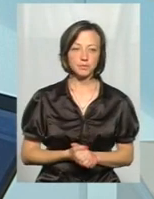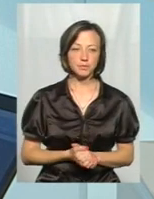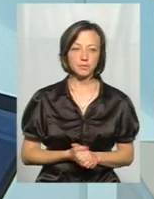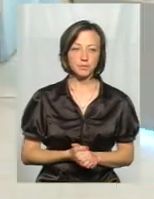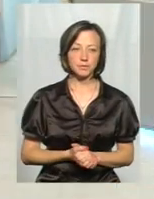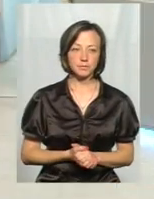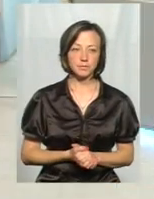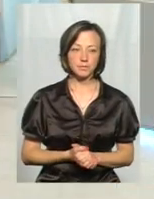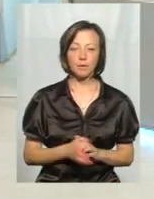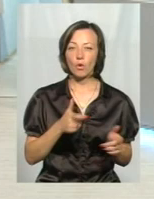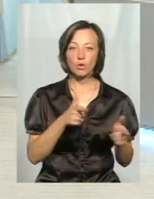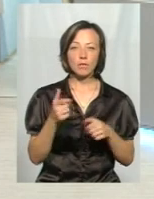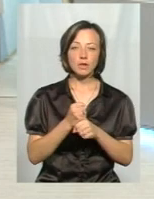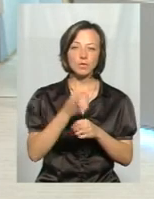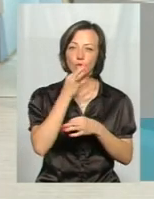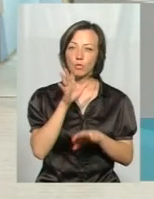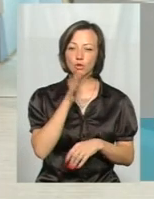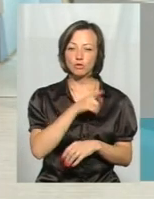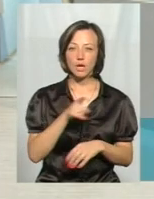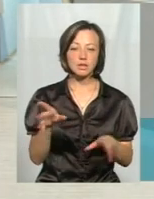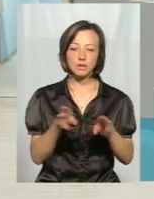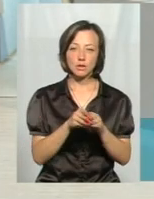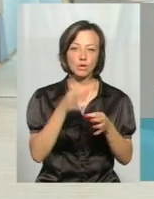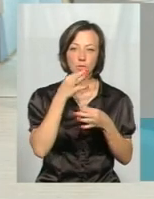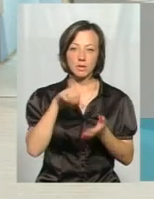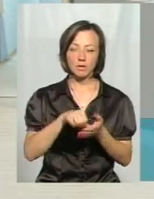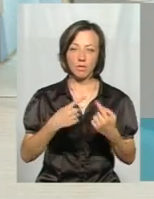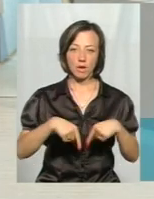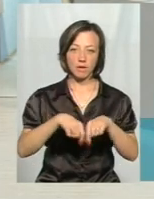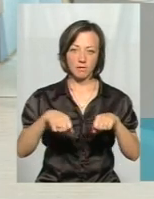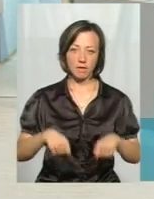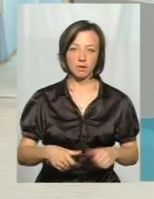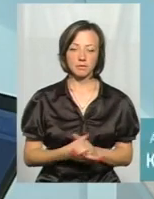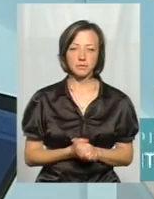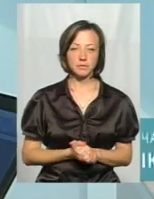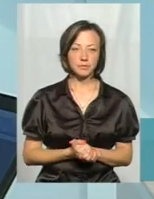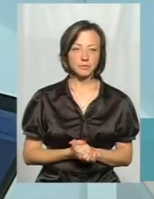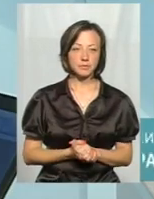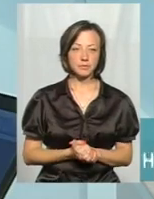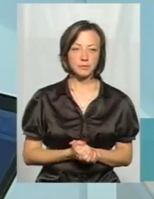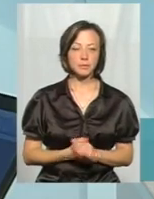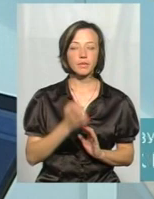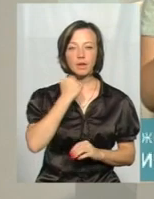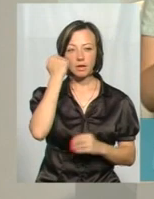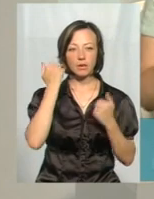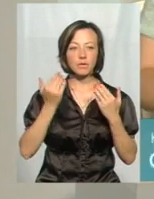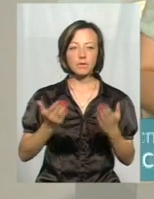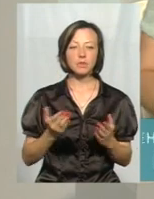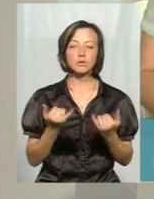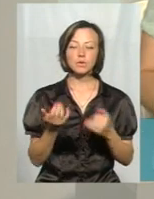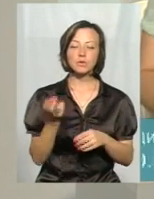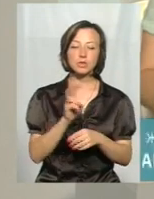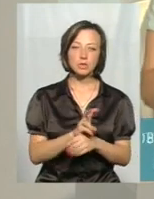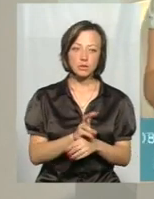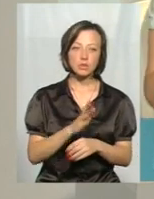готові працювати в будь-який час і з любими представниками органів влади, аби були звернення. Дякую, пане Ігор, за те, що сьогодні